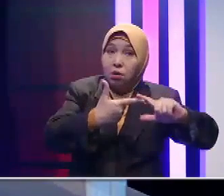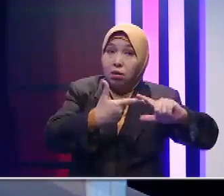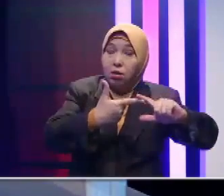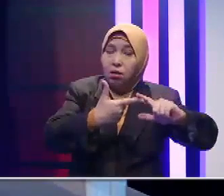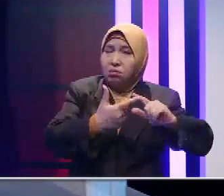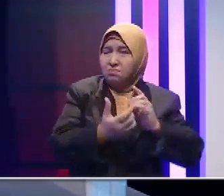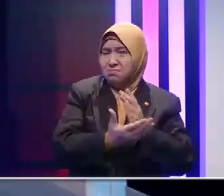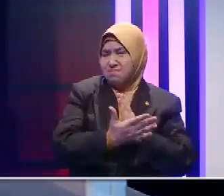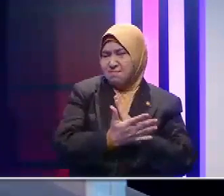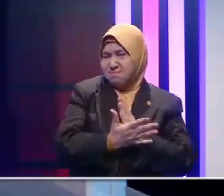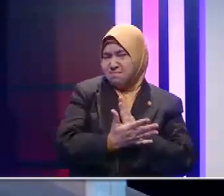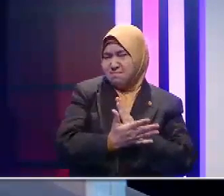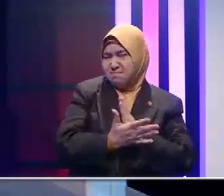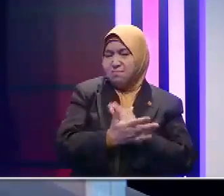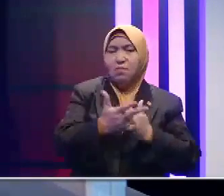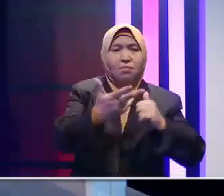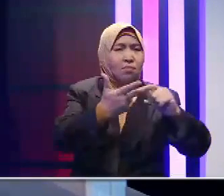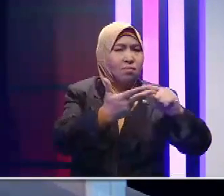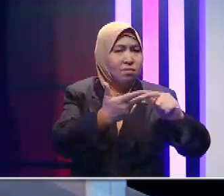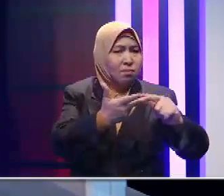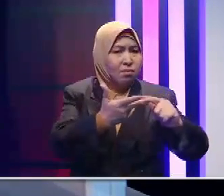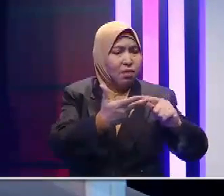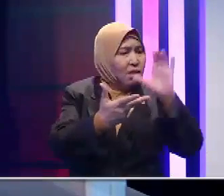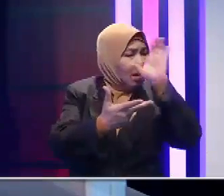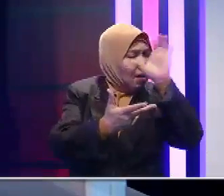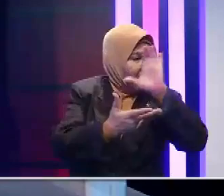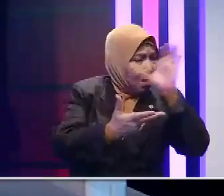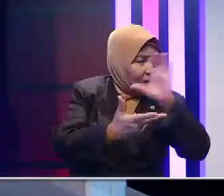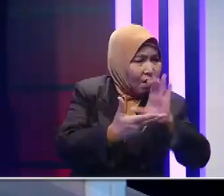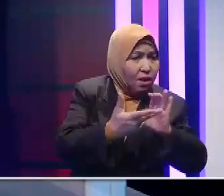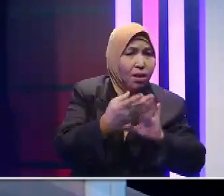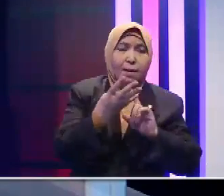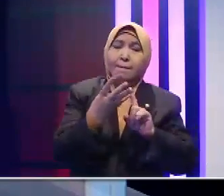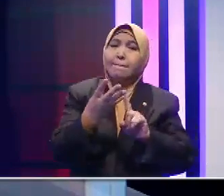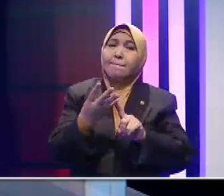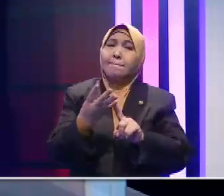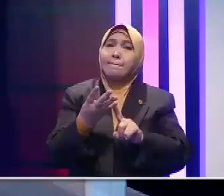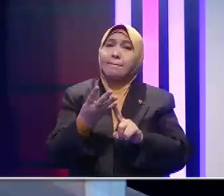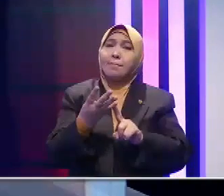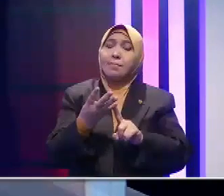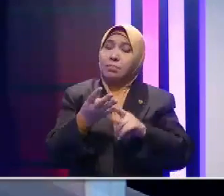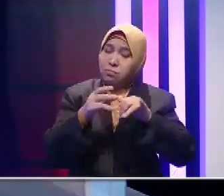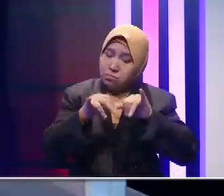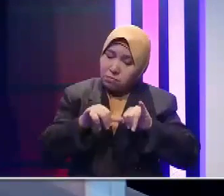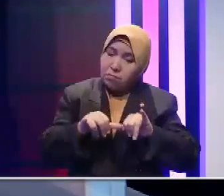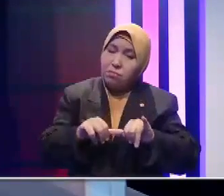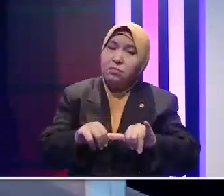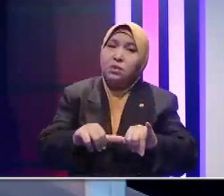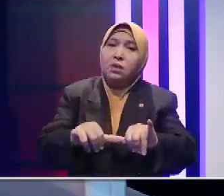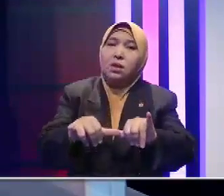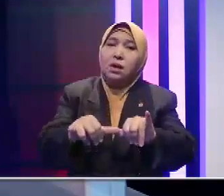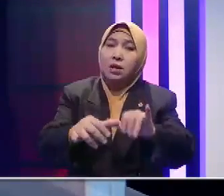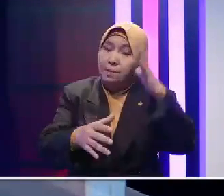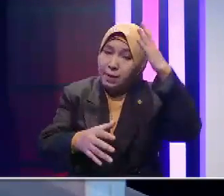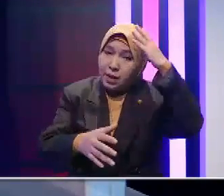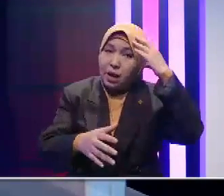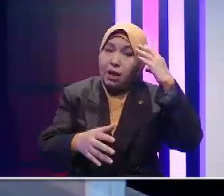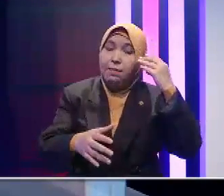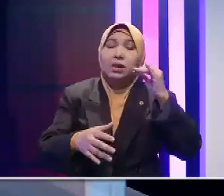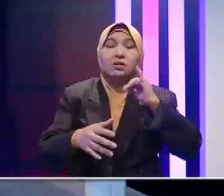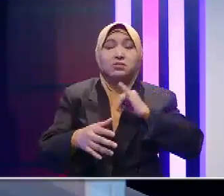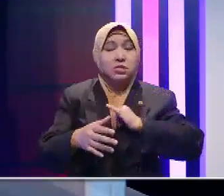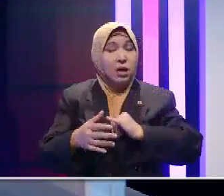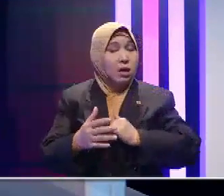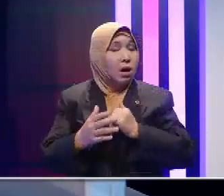ragu, fasa ketiga pencarian, fasa keempat istiqomah. Ini daripada pengalaman yang saya lalui